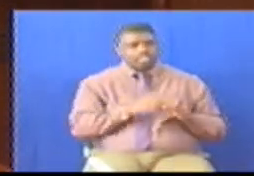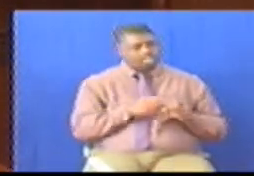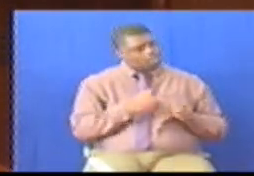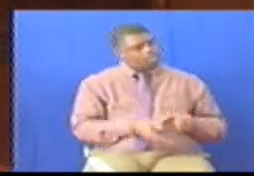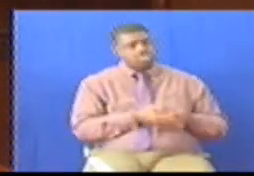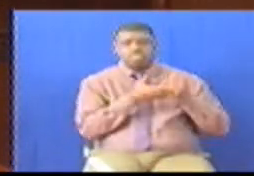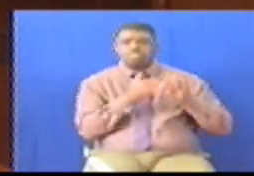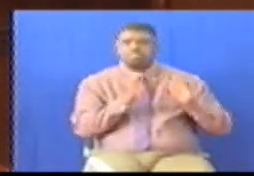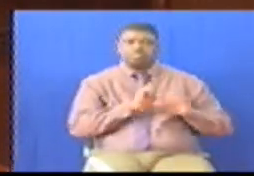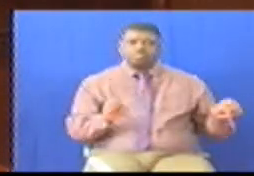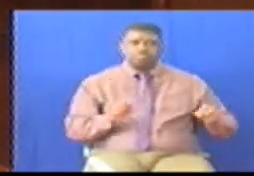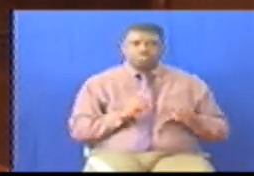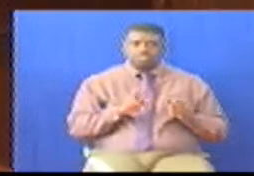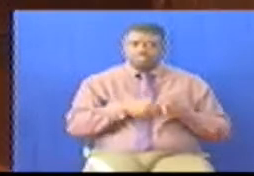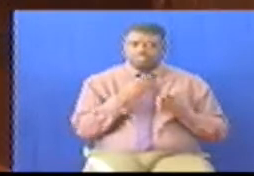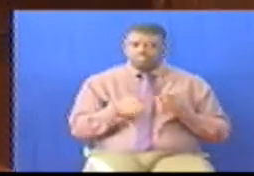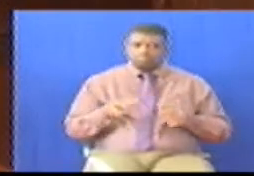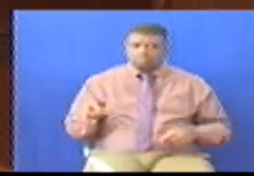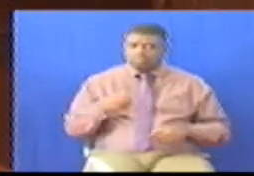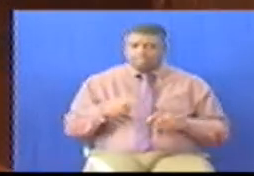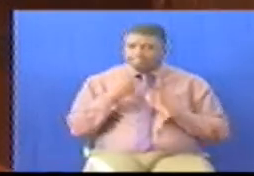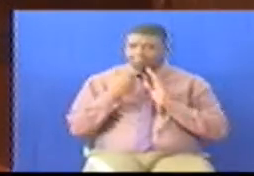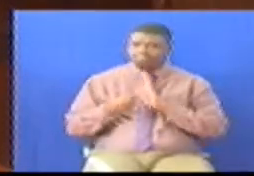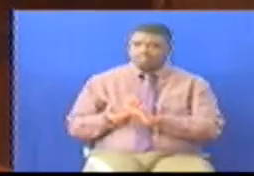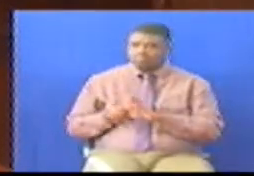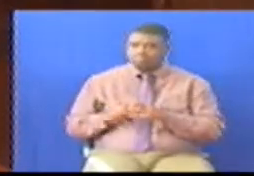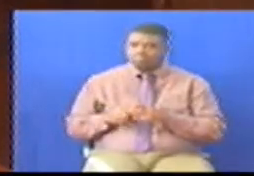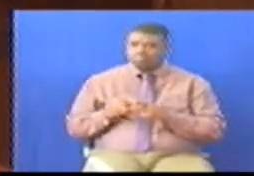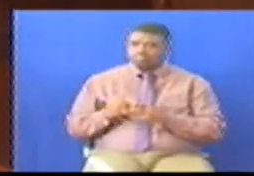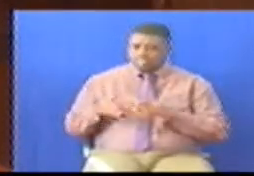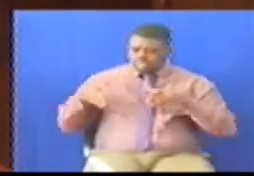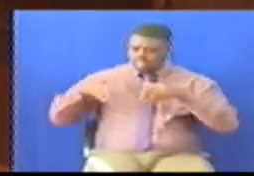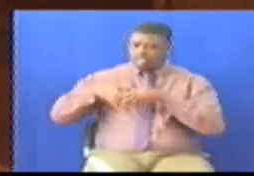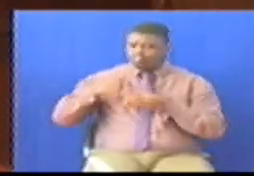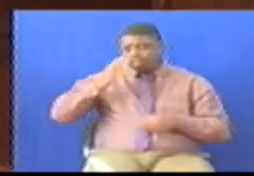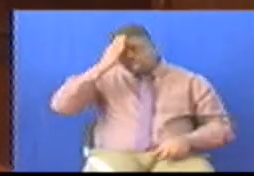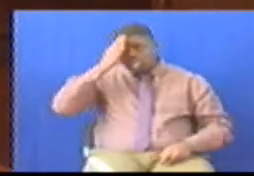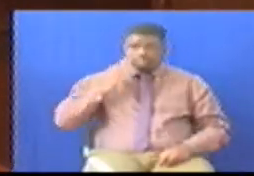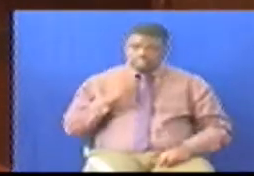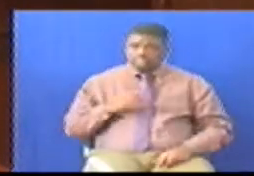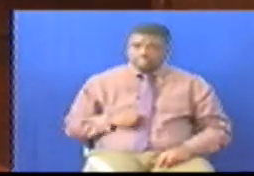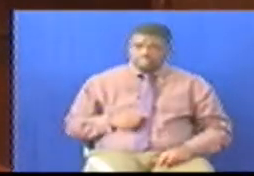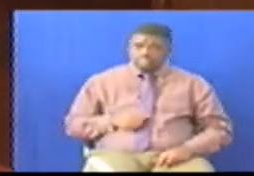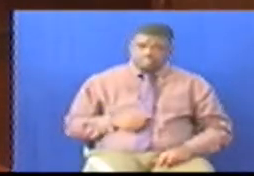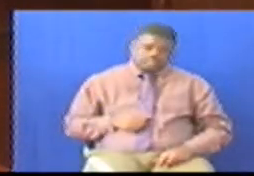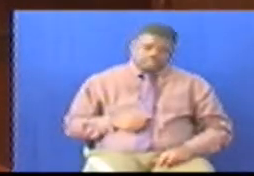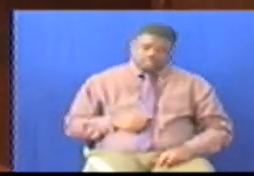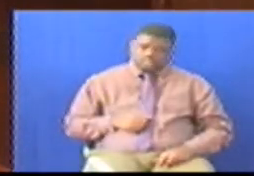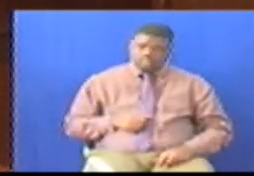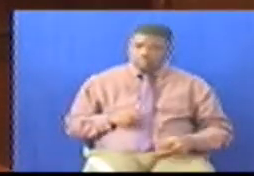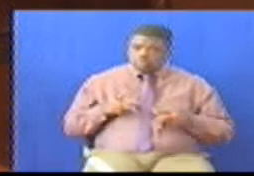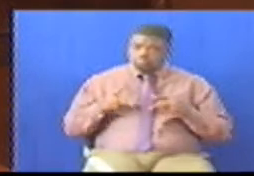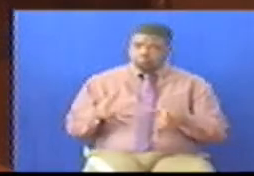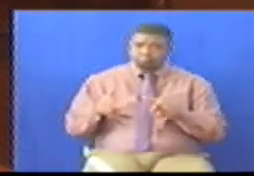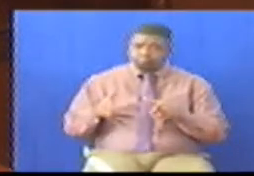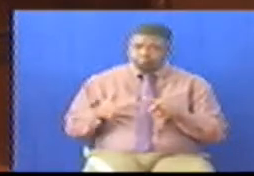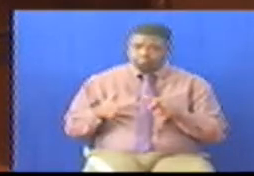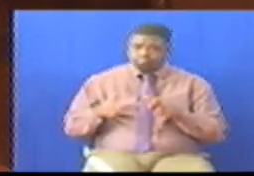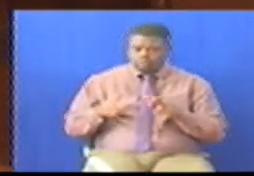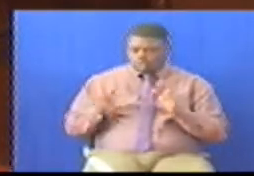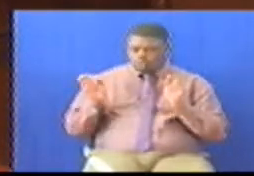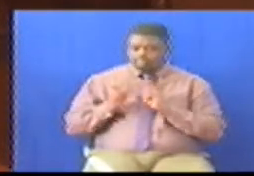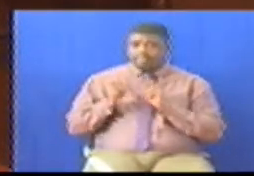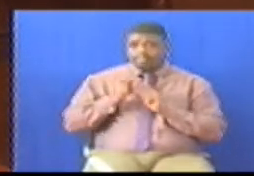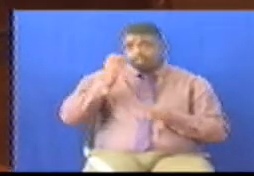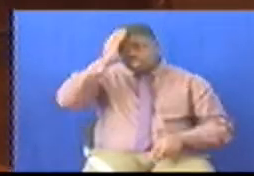isipowasaidia watashindwa kuyadai. Kwa mfano kwenye makambi ya majeshi, huwezi ukaenda kukata umeme jeshini. Kwanza hata